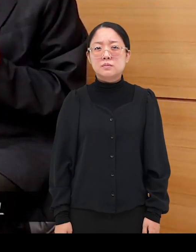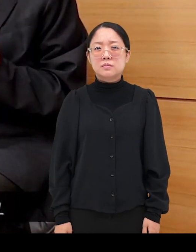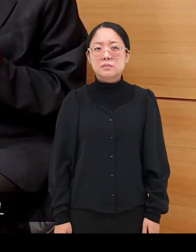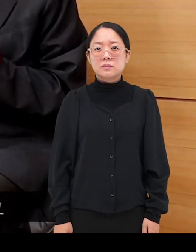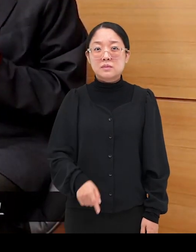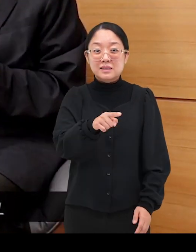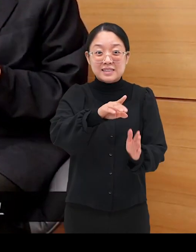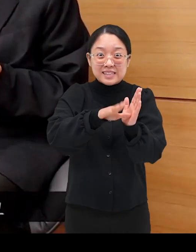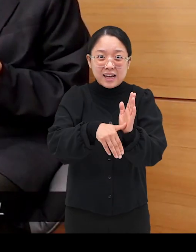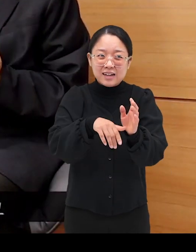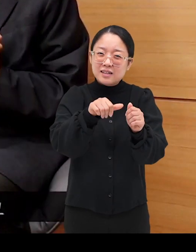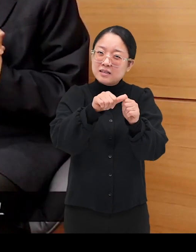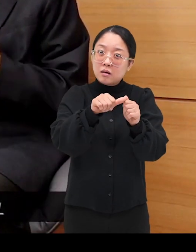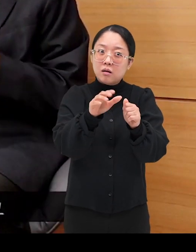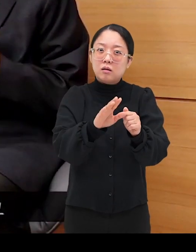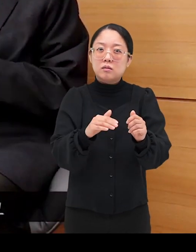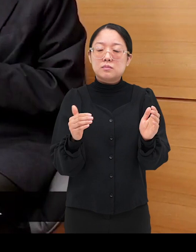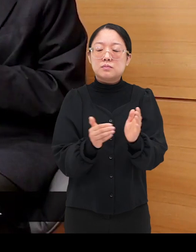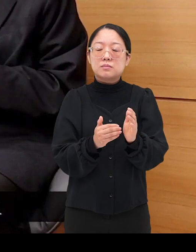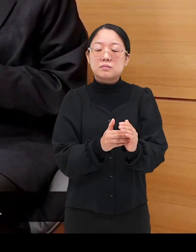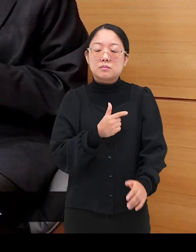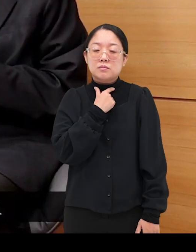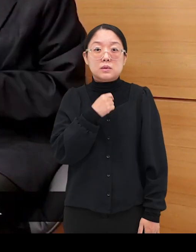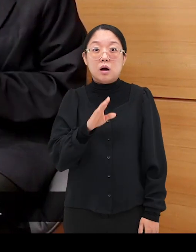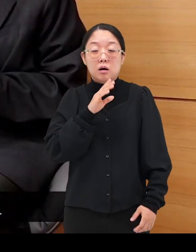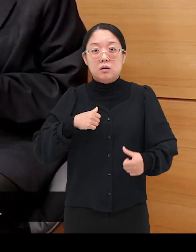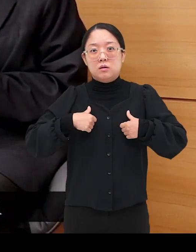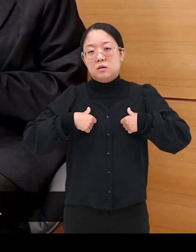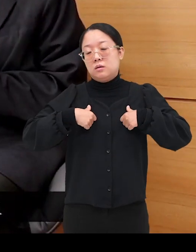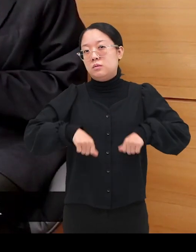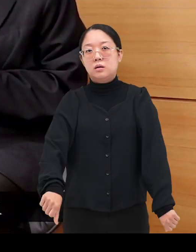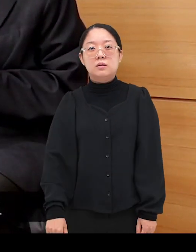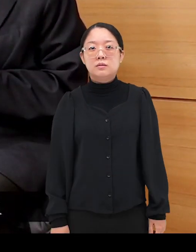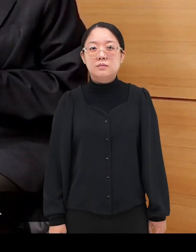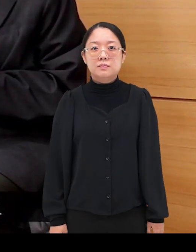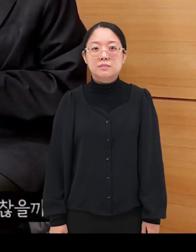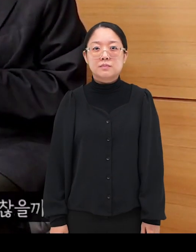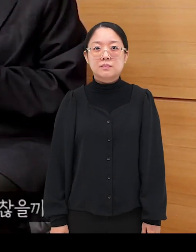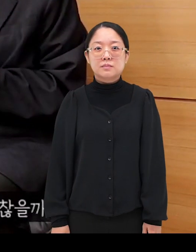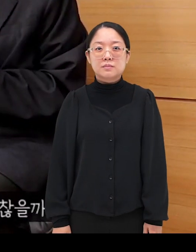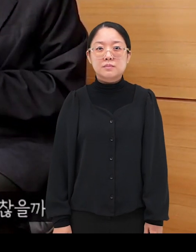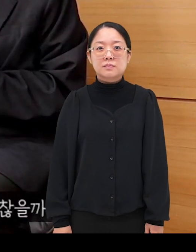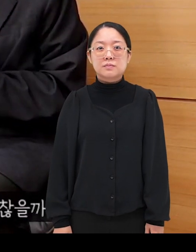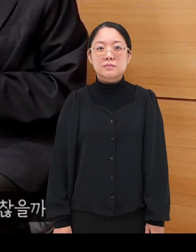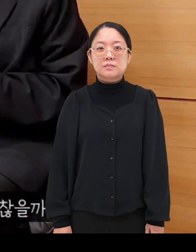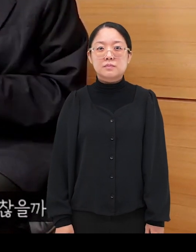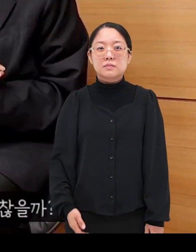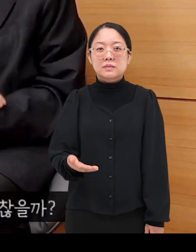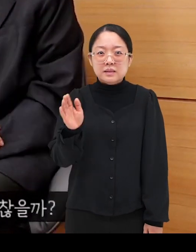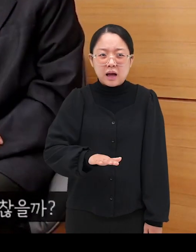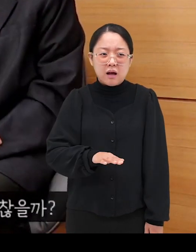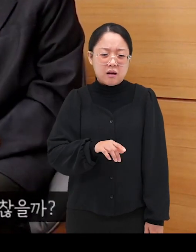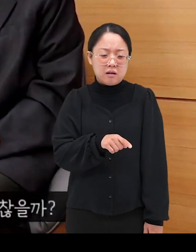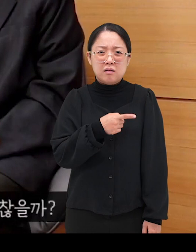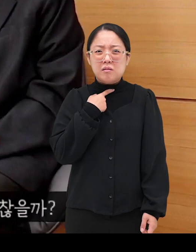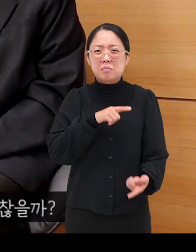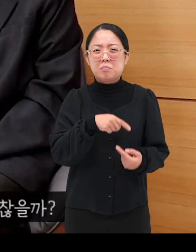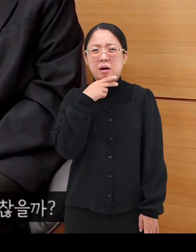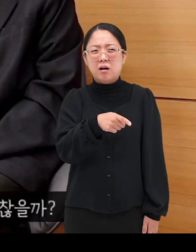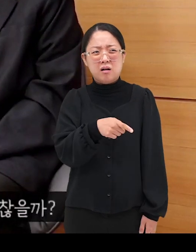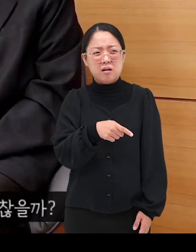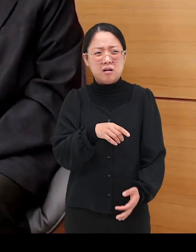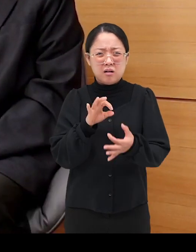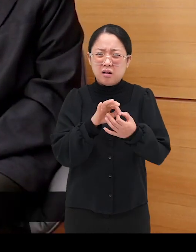너무 그만하고 싶고 좌절감을 느꼈어요. 마음에 들지 않고 이렇게 써도 될까? 이런 구조를 가진